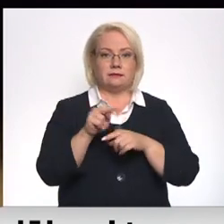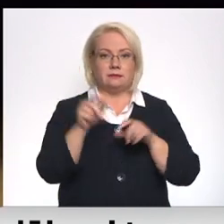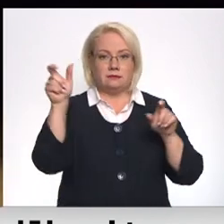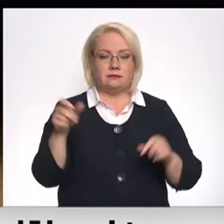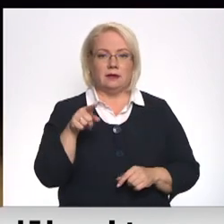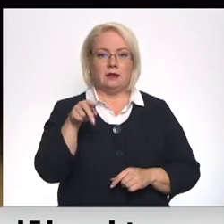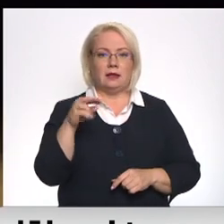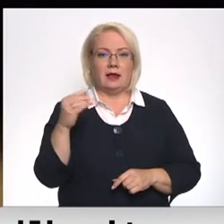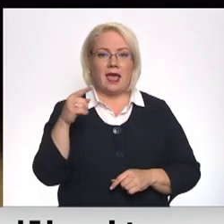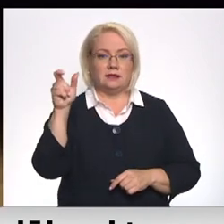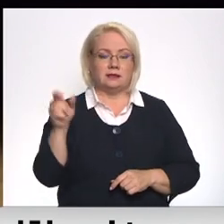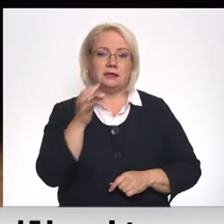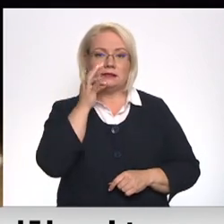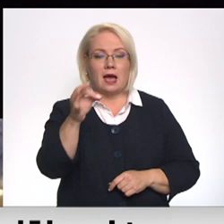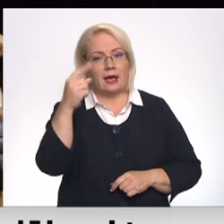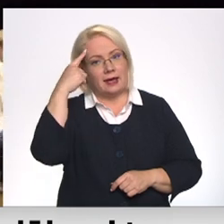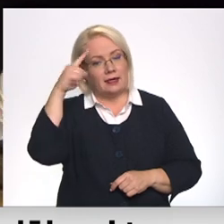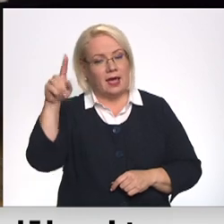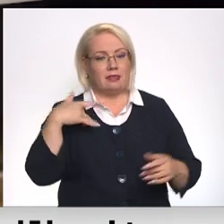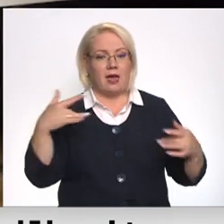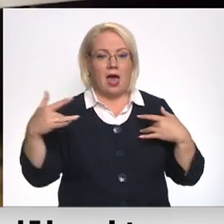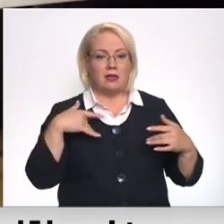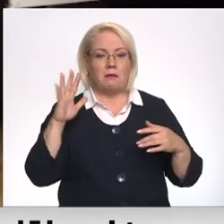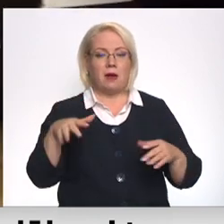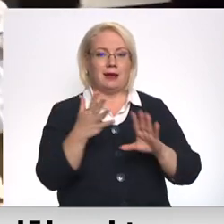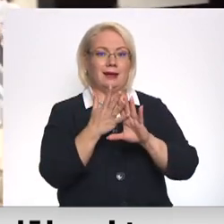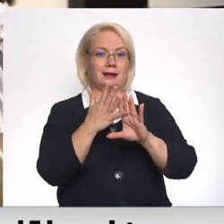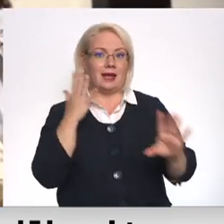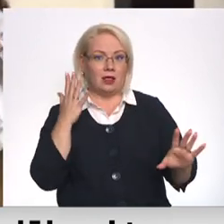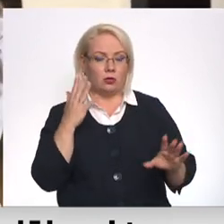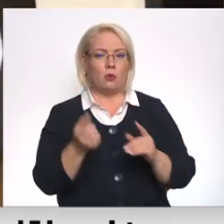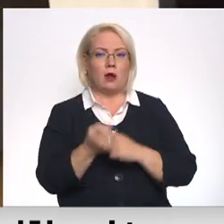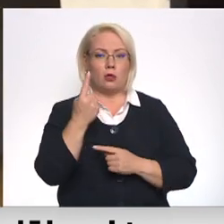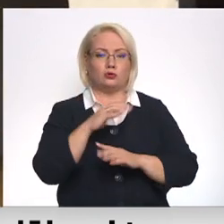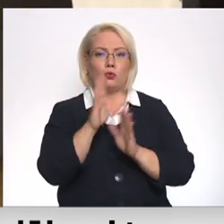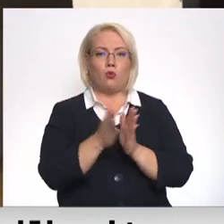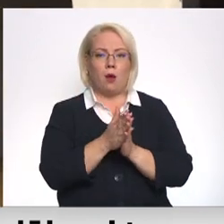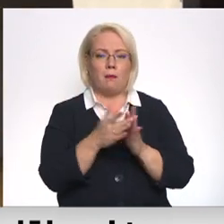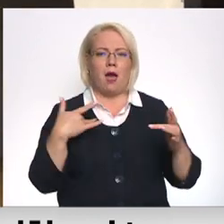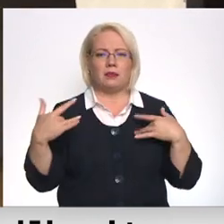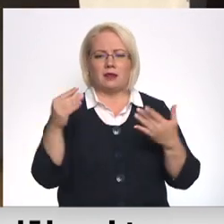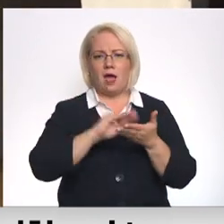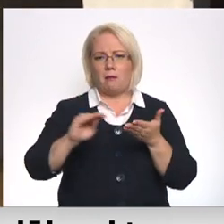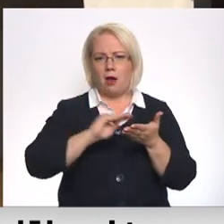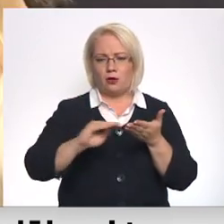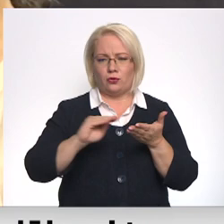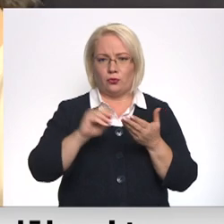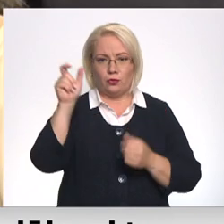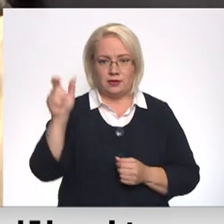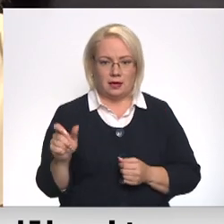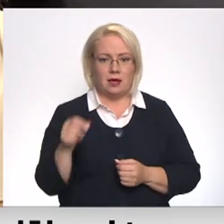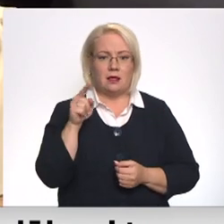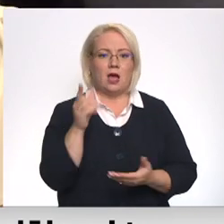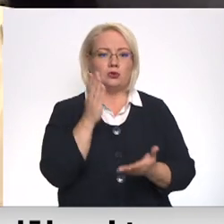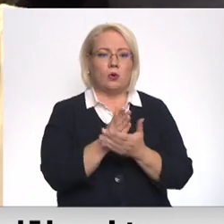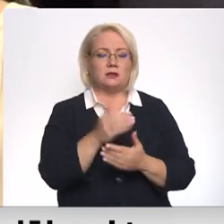Treinis RTV stāsta, ideja veidot iestudējumu par rindu fenomenu viņam radusies kopā ar dramaturģi Rasu Bugāviču pēci. Tas noticis